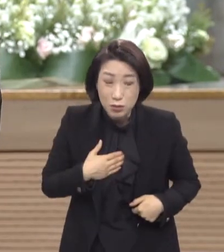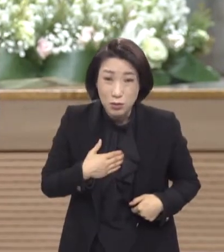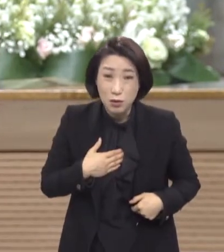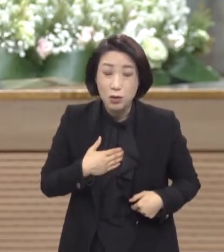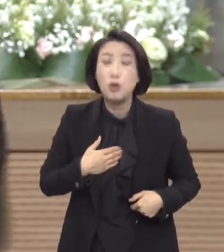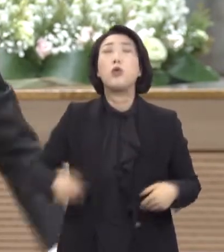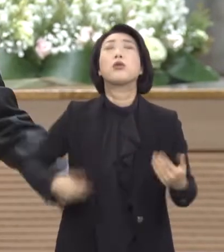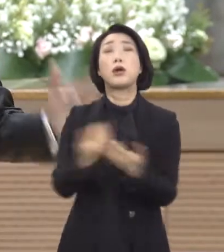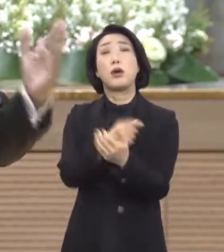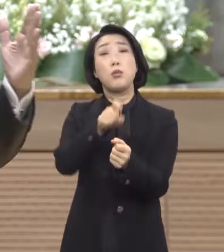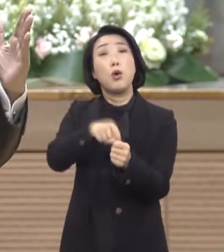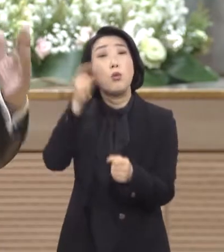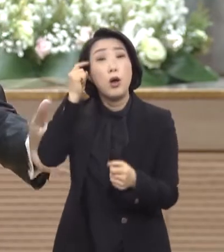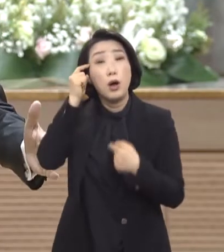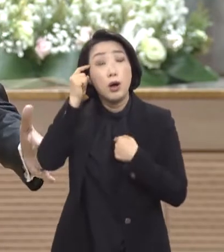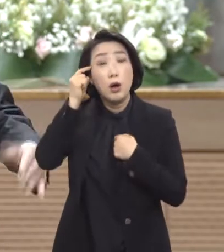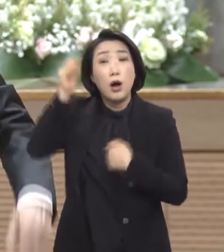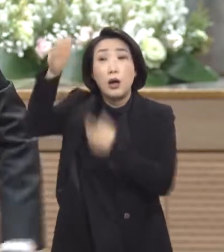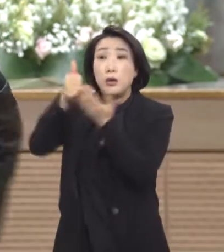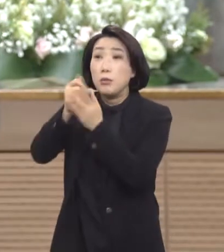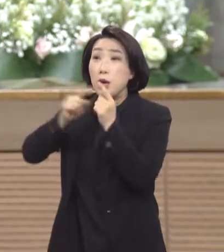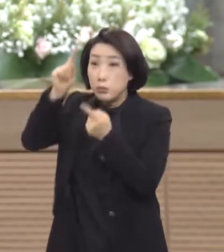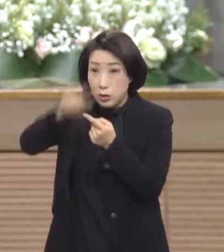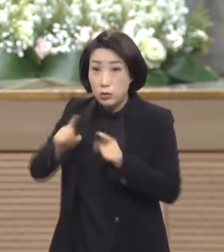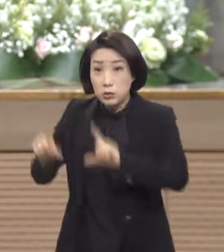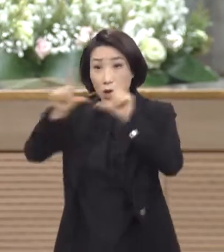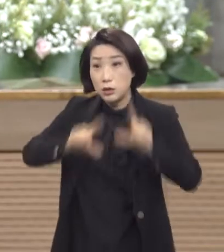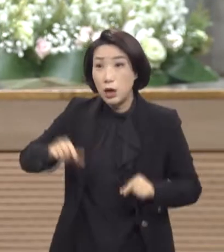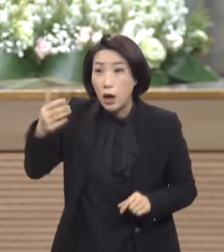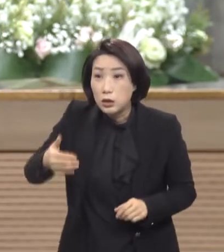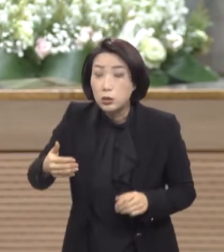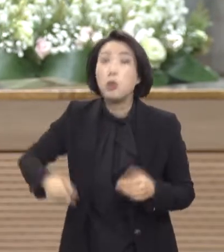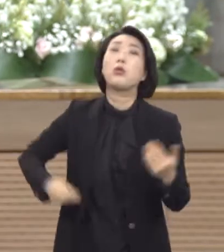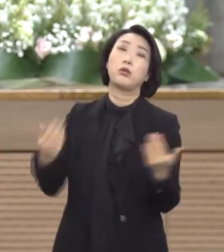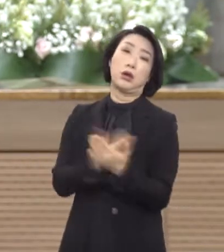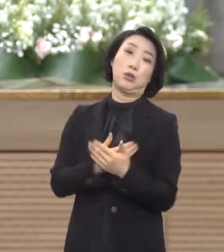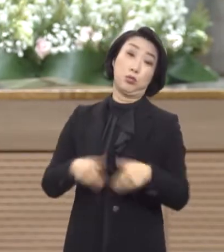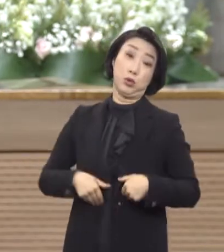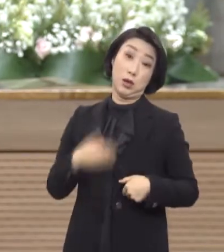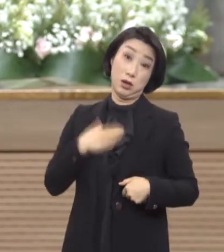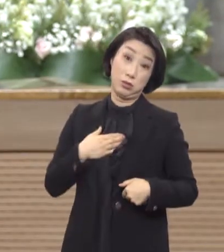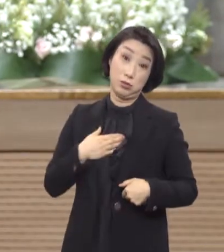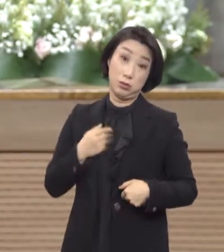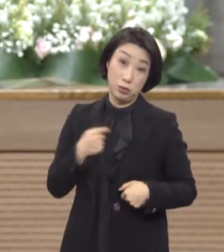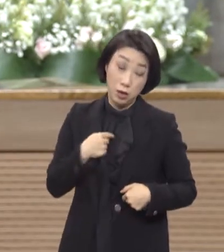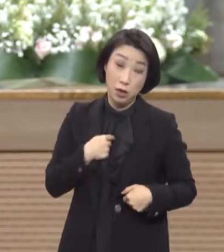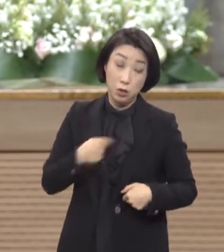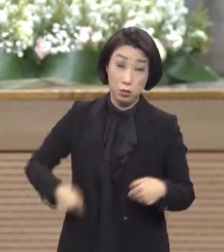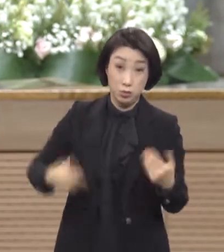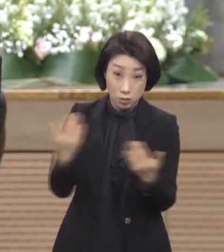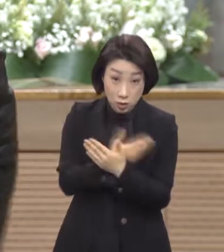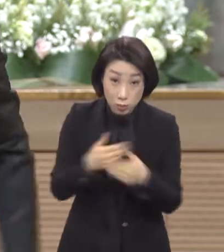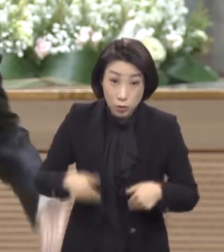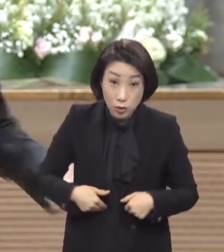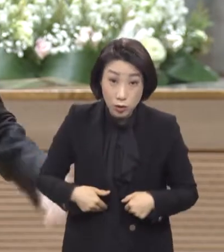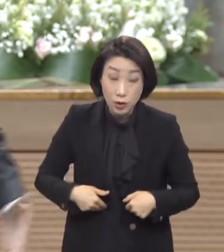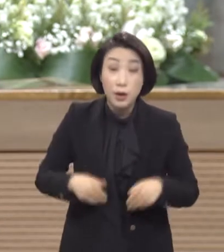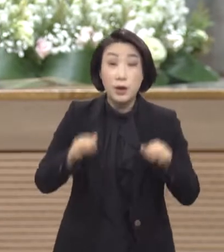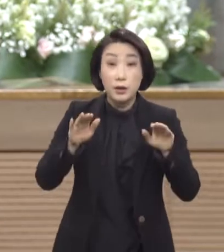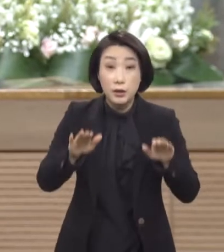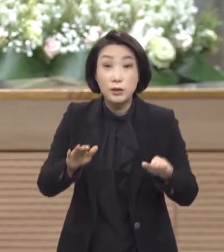왜 회개해? 하나님 말씀대로 못 사는 거 회개해. 회개해!